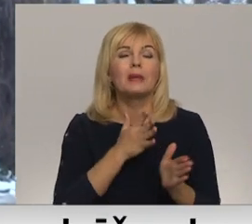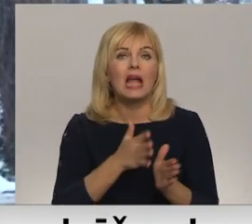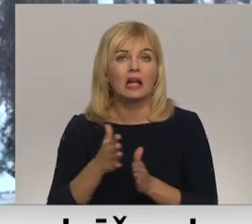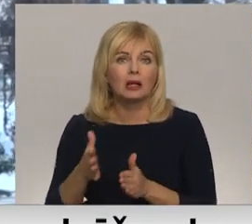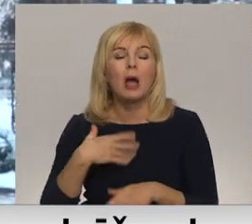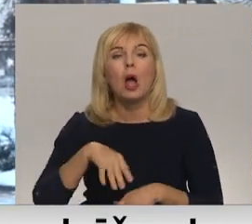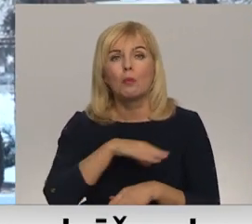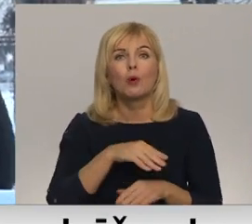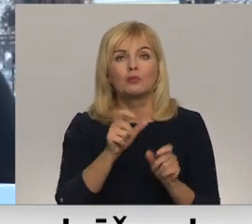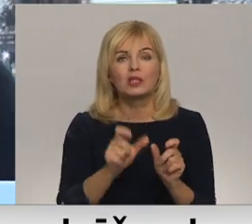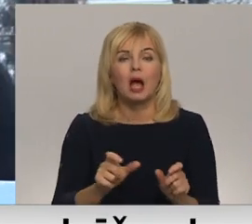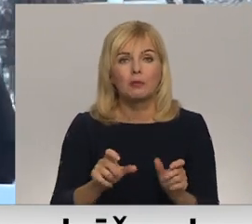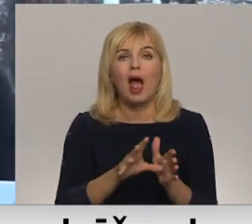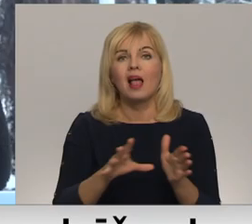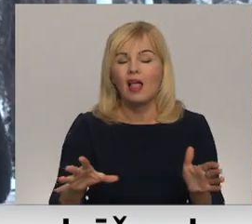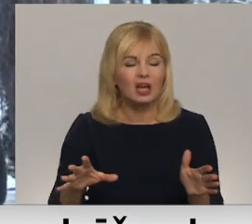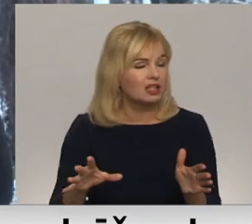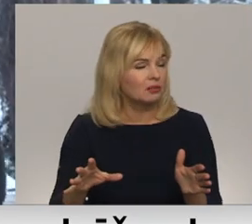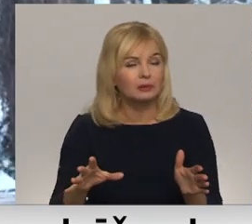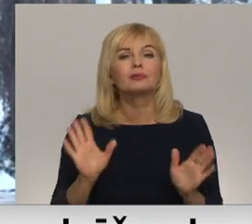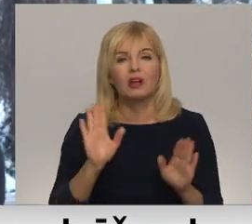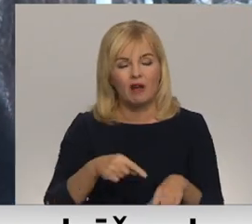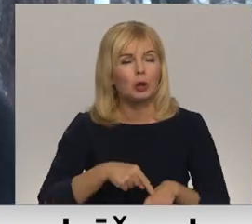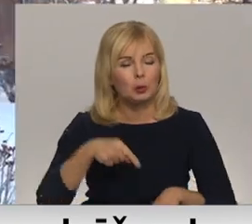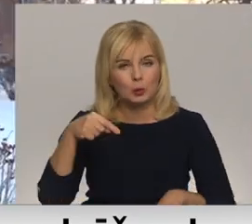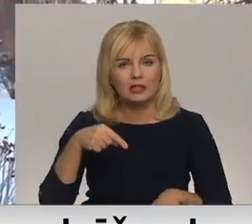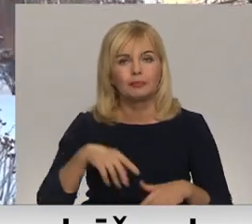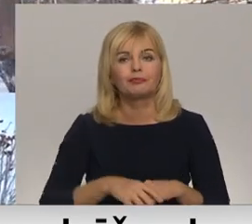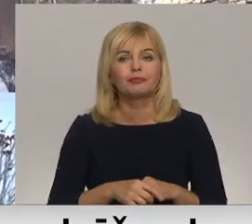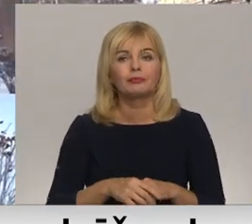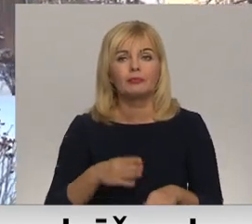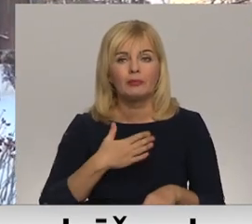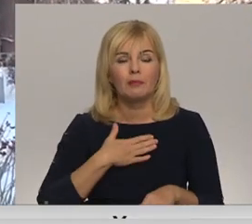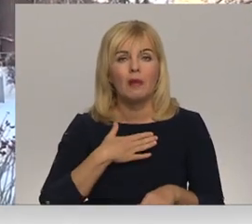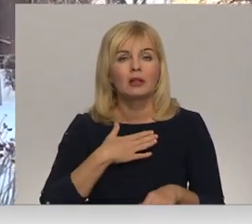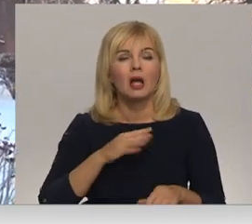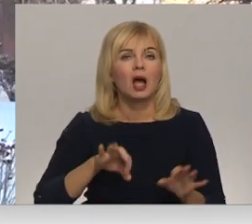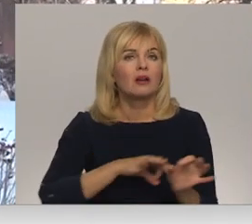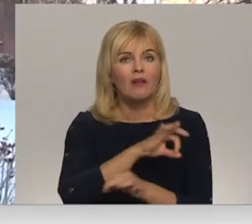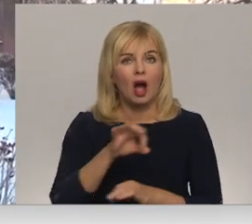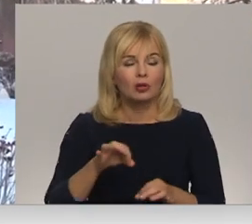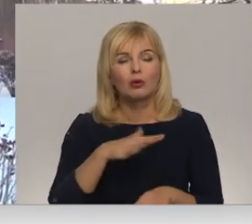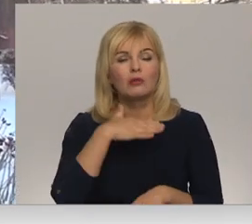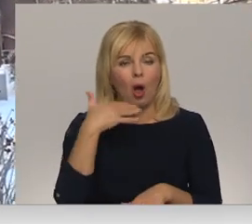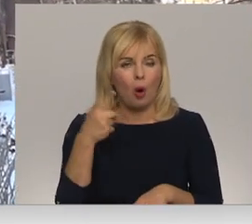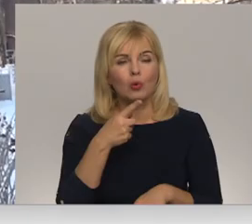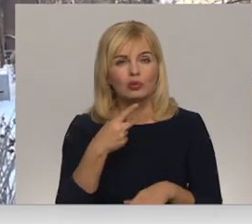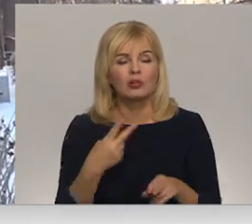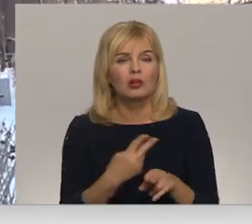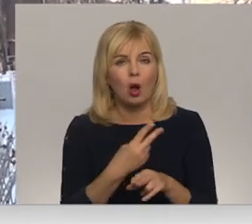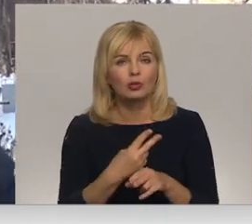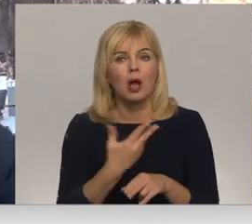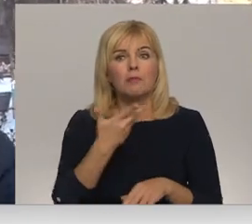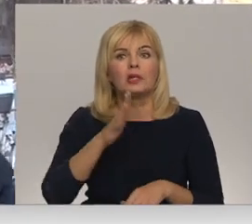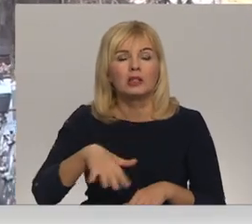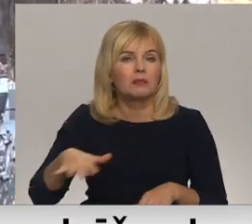arī apkura ir uz elektrību, līdz ar to var ļoti just, jā. Uz maniem kvadrātmetriem tas diezgan daudz ietekmēs arī. 5 bērni un